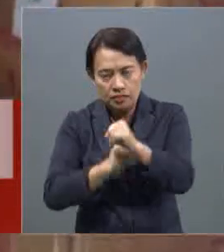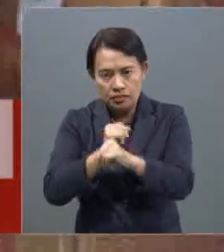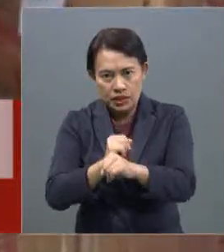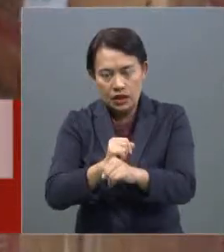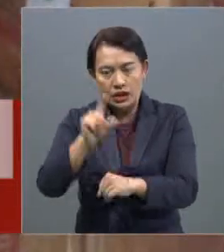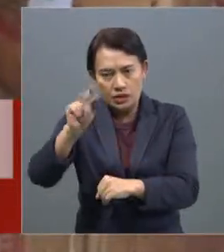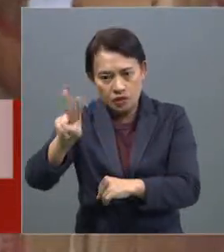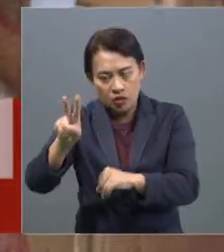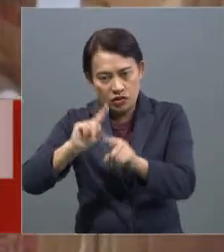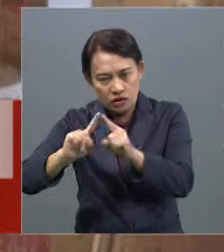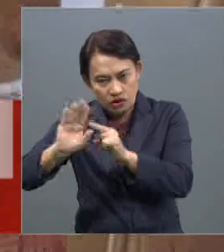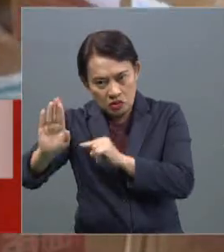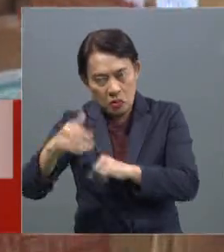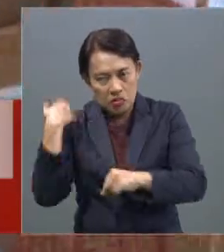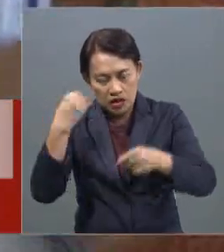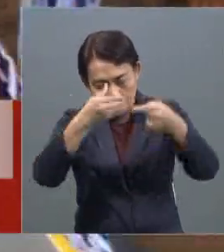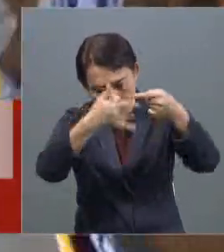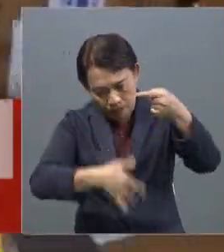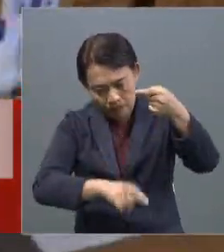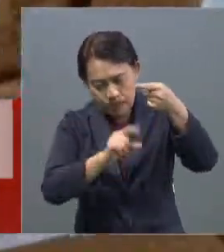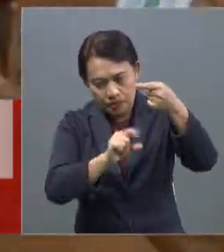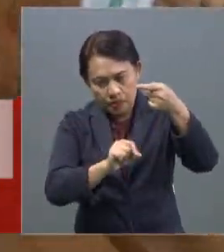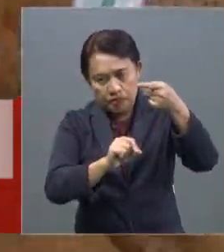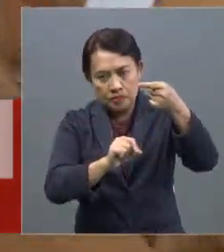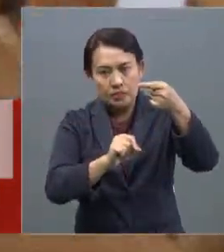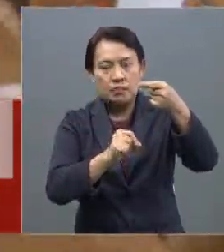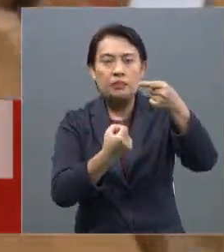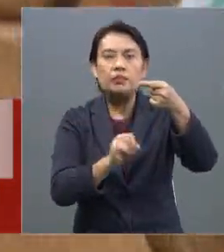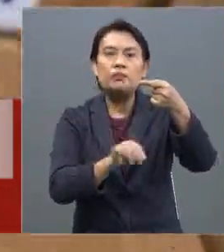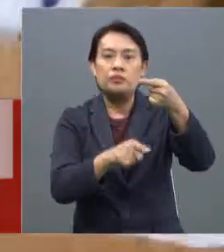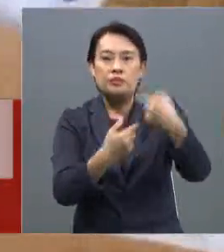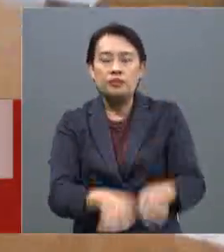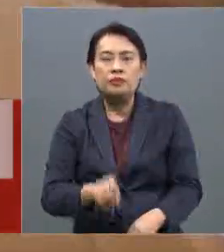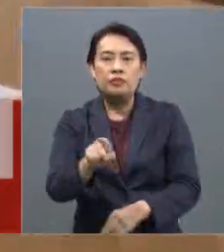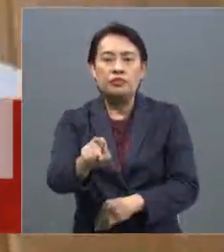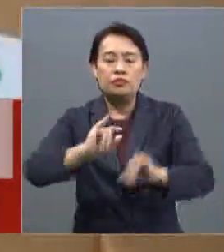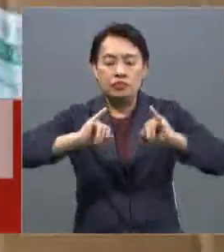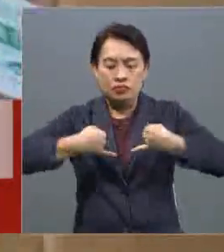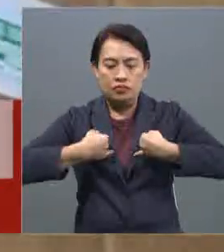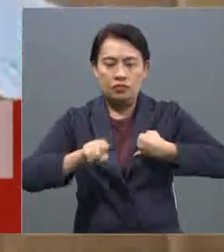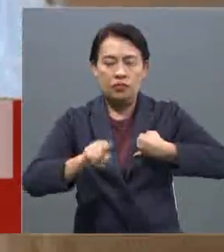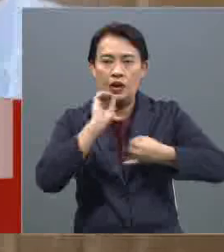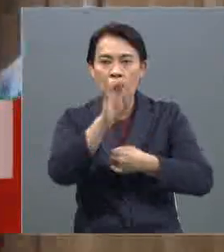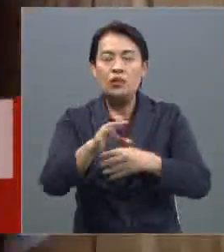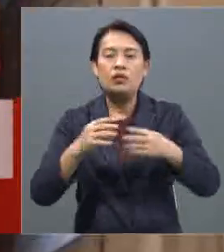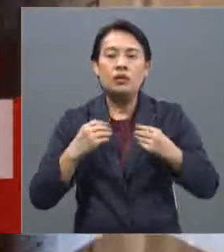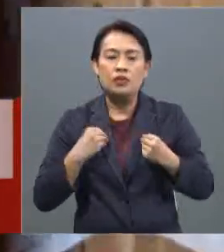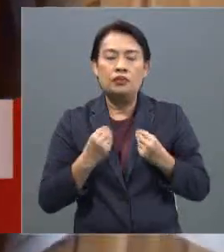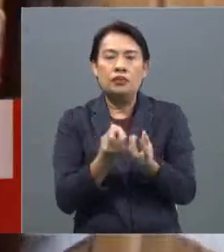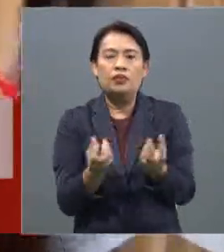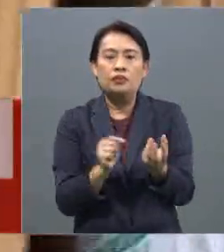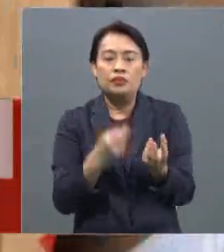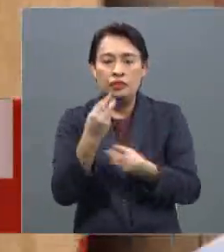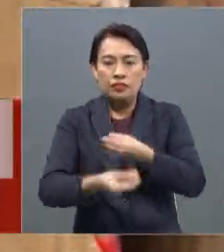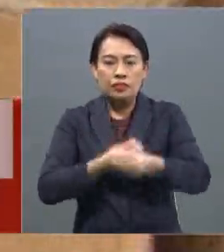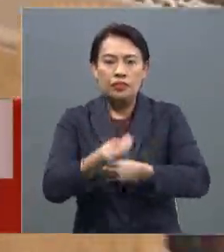19รายการนะคะและมีนางสาววรรณิสาแสดงตนเป็นเจ้าของยอมรับด้วยว่าจำหน่ายขนมเยลลี่องุ่น